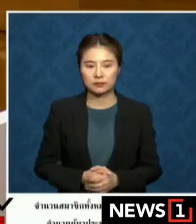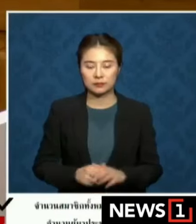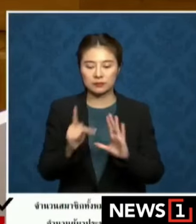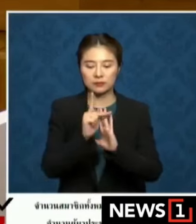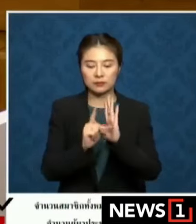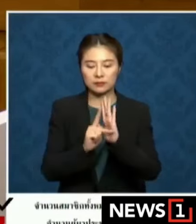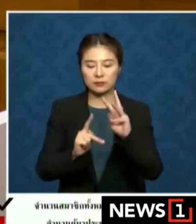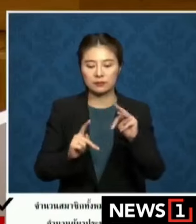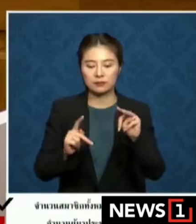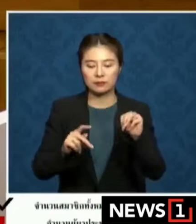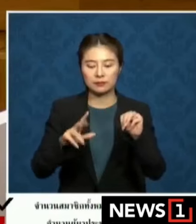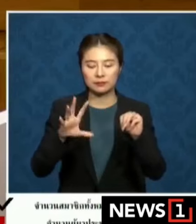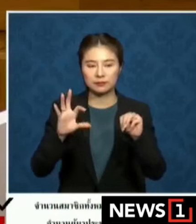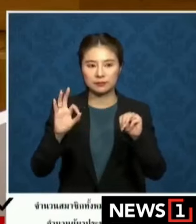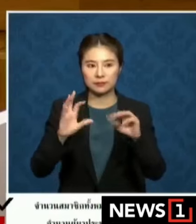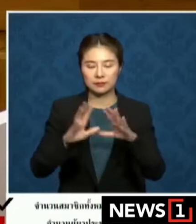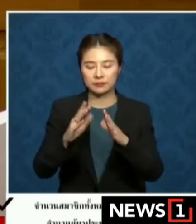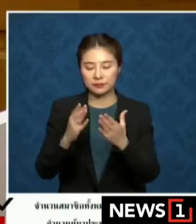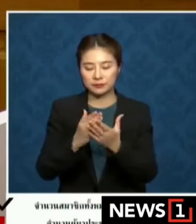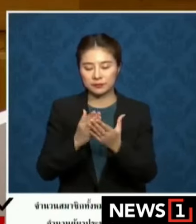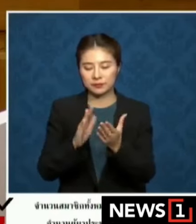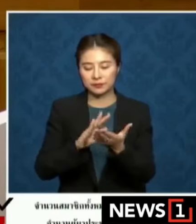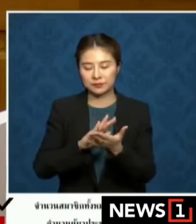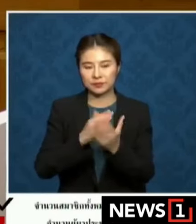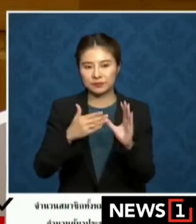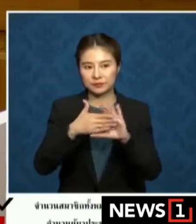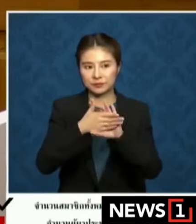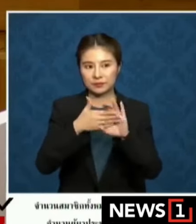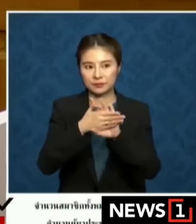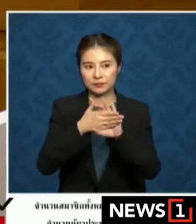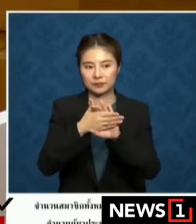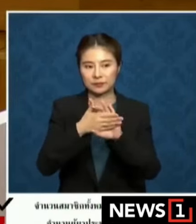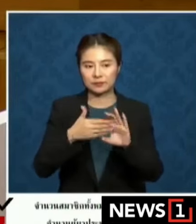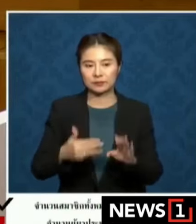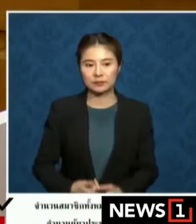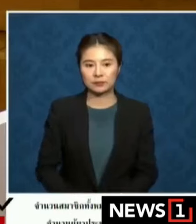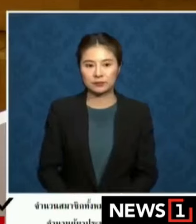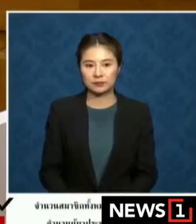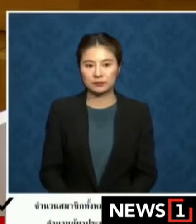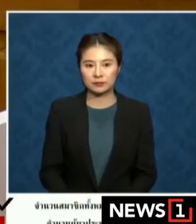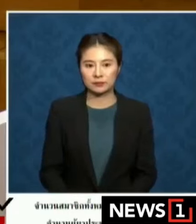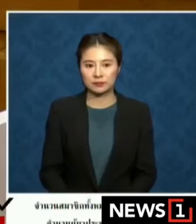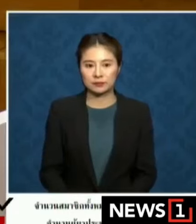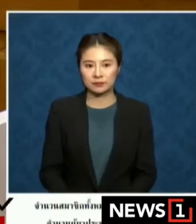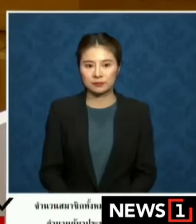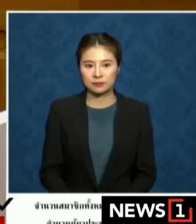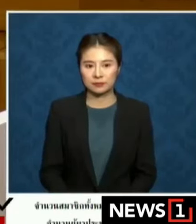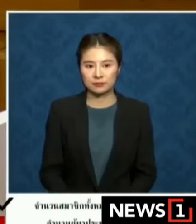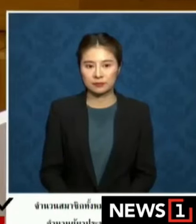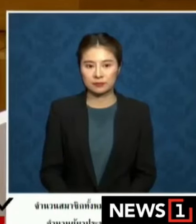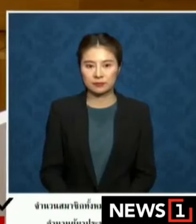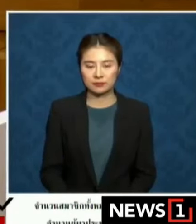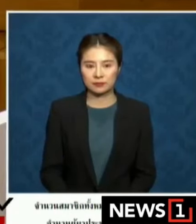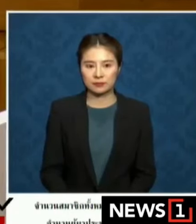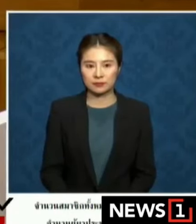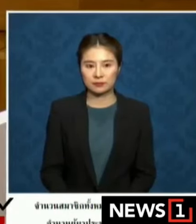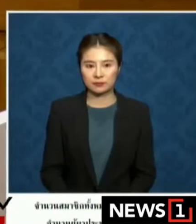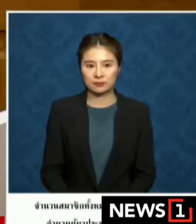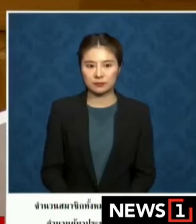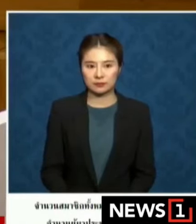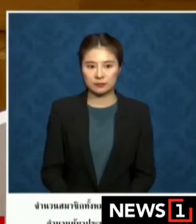ประชารัฐค่ะแล้วก็มีคนสงวนความเห็นอภิปรายการตัดงบกรมสรรพากร 45ล้านบาทเพราะว่าใน